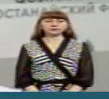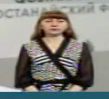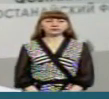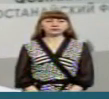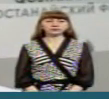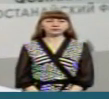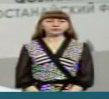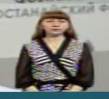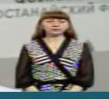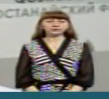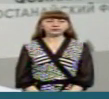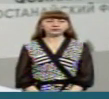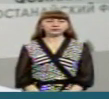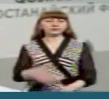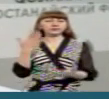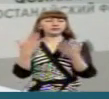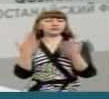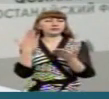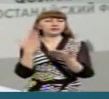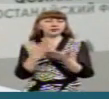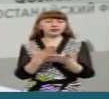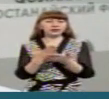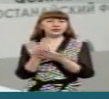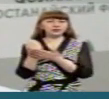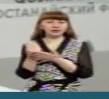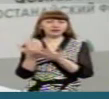емес, одан да молырақ тапсырып банкке